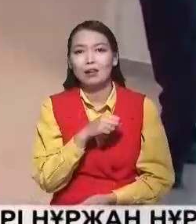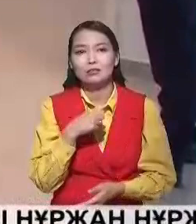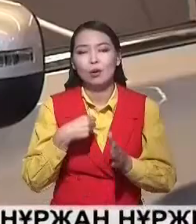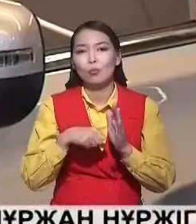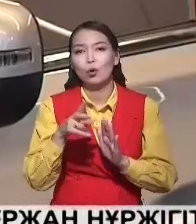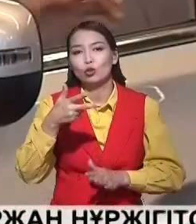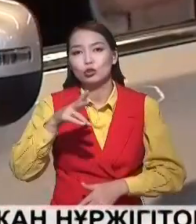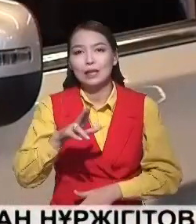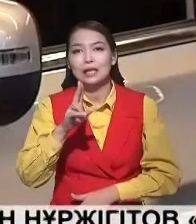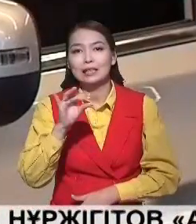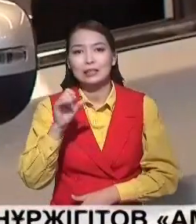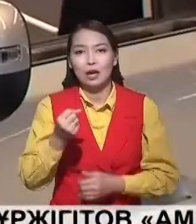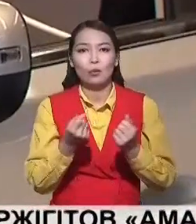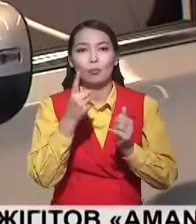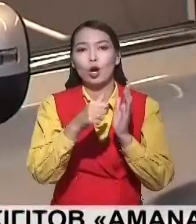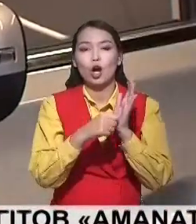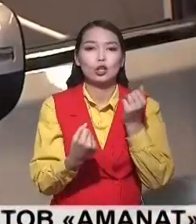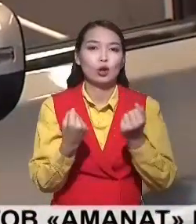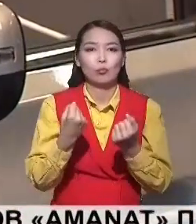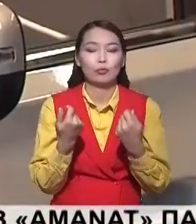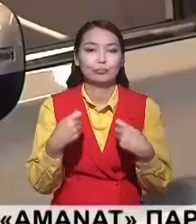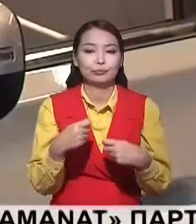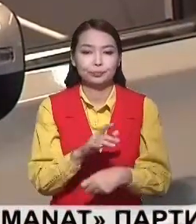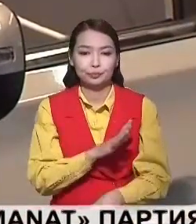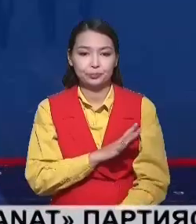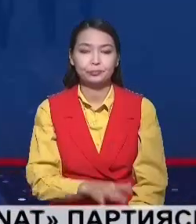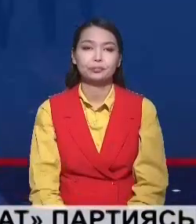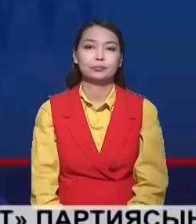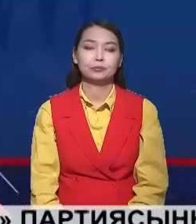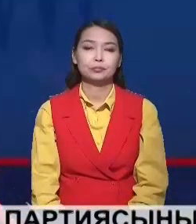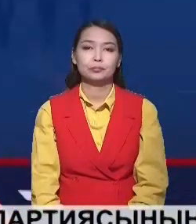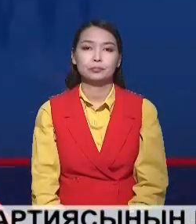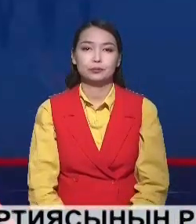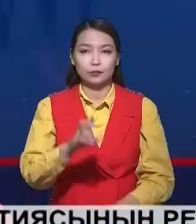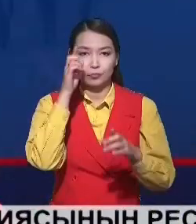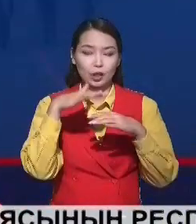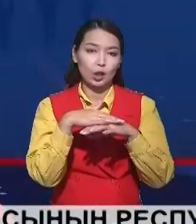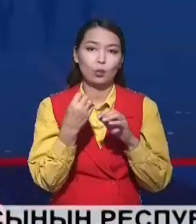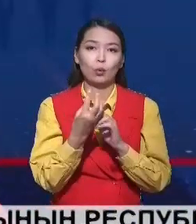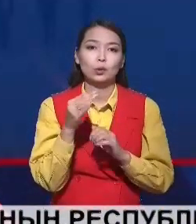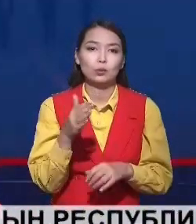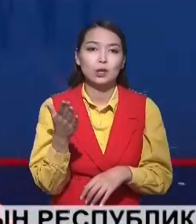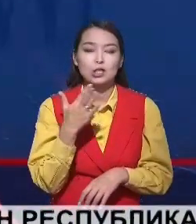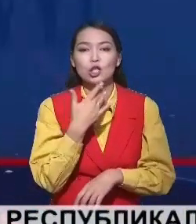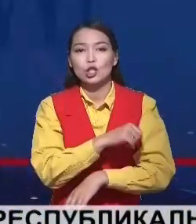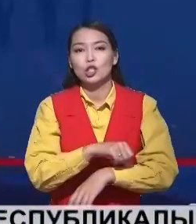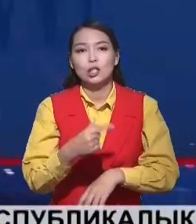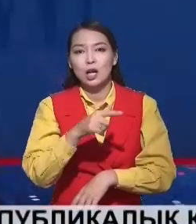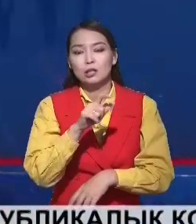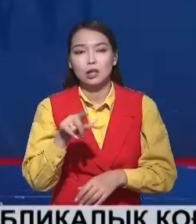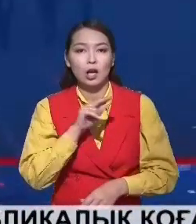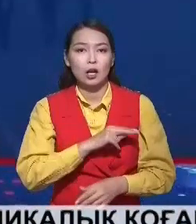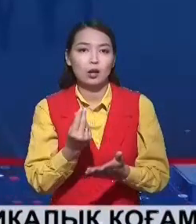кірді. 1600-ден астам темір тұлпарды иесіне табыстапты. Елімізде 14000-нан астам шетел азаматы еңбек етіп